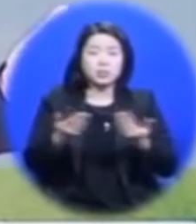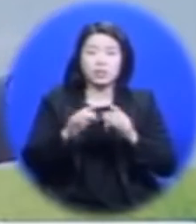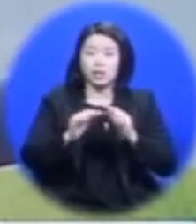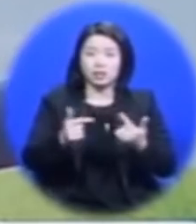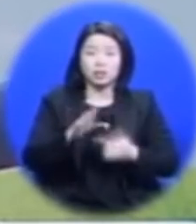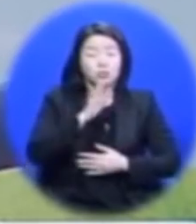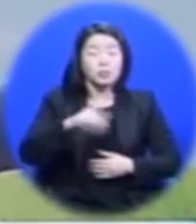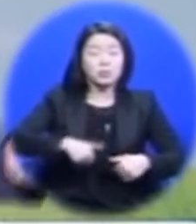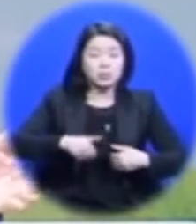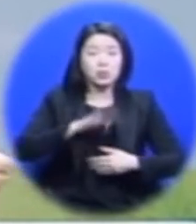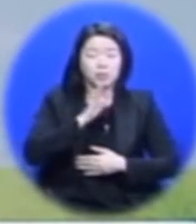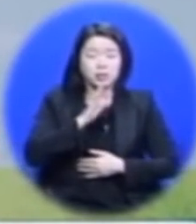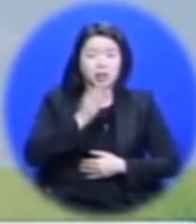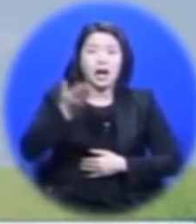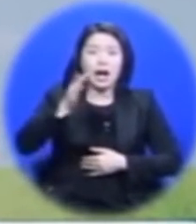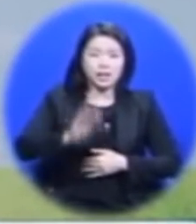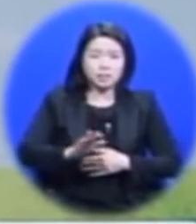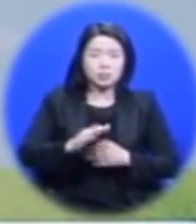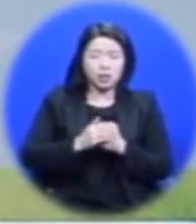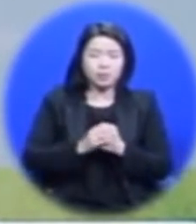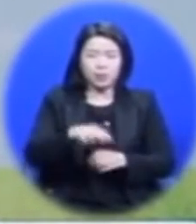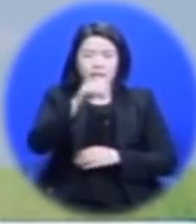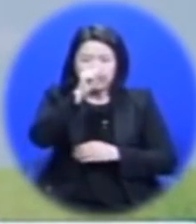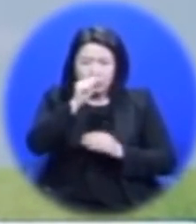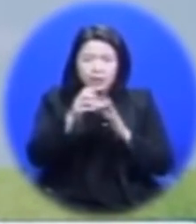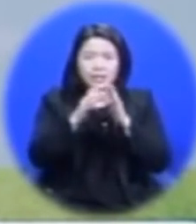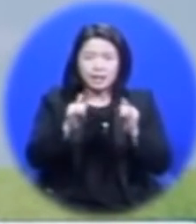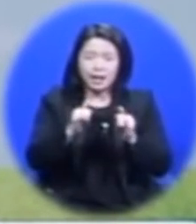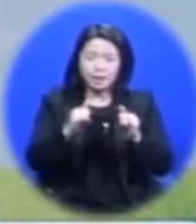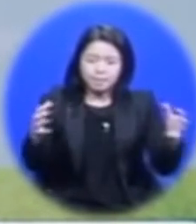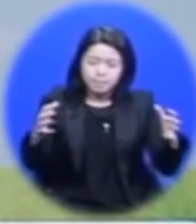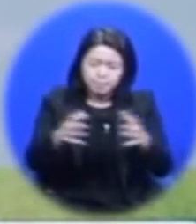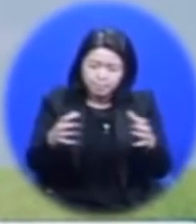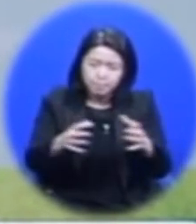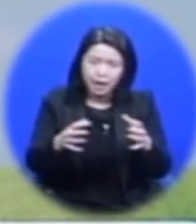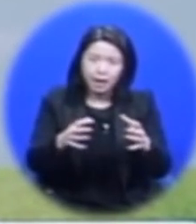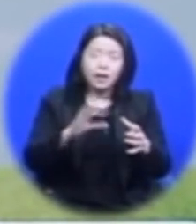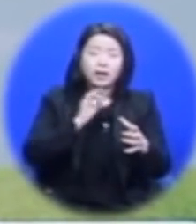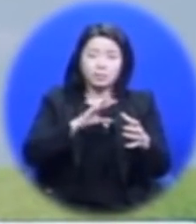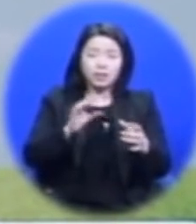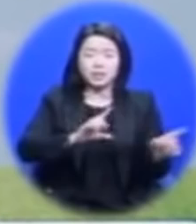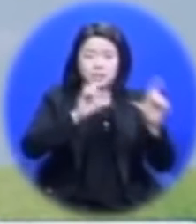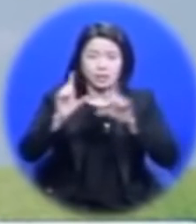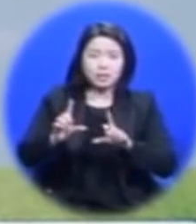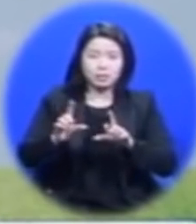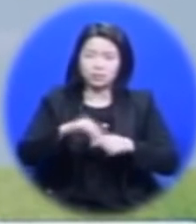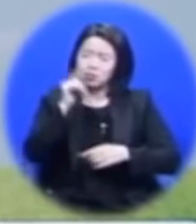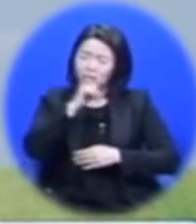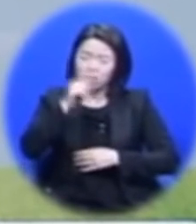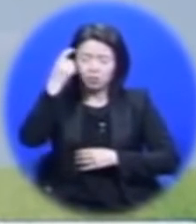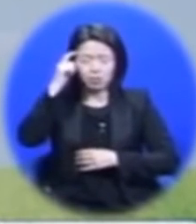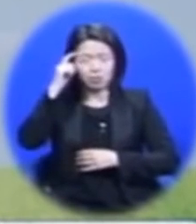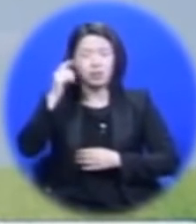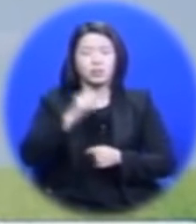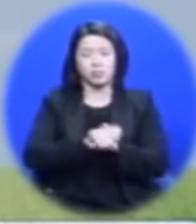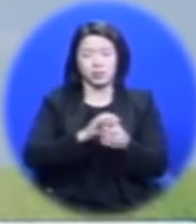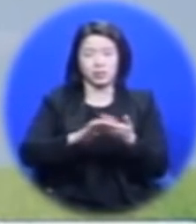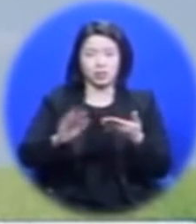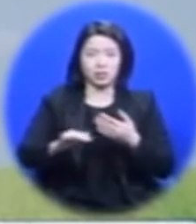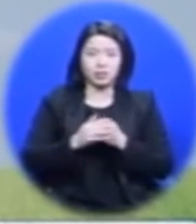정말 필요하죠. 그러나 선한 사람들끼리만 살려고 하는 것은 악한 생각.